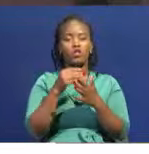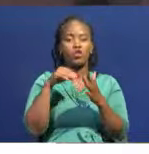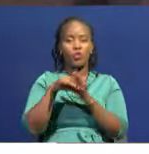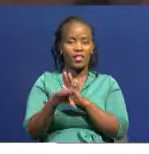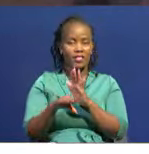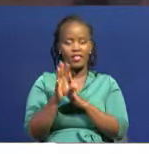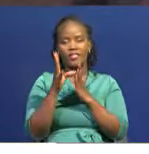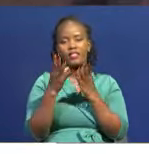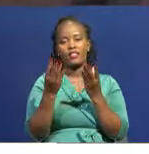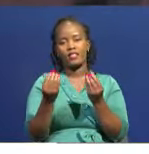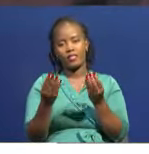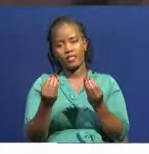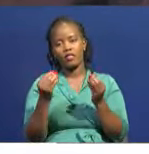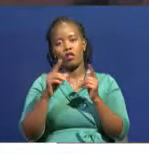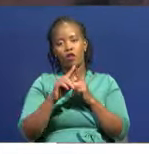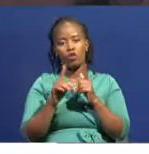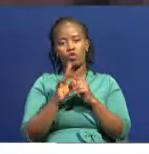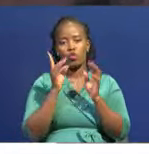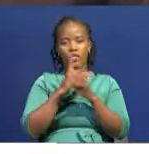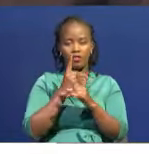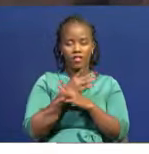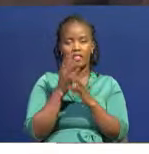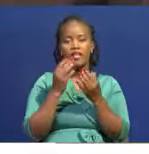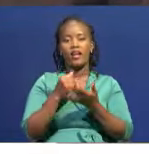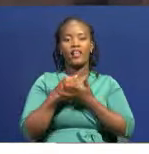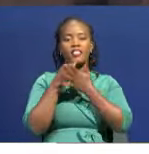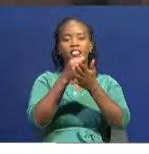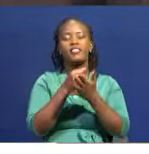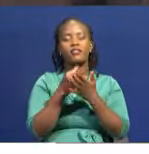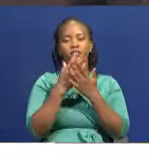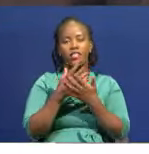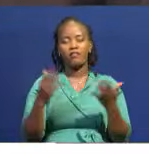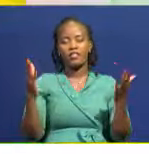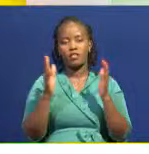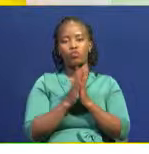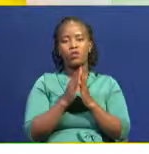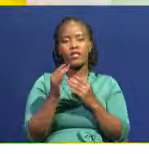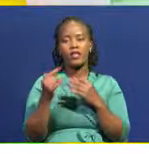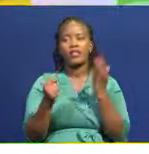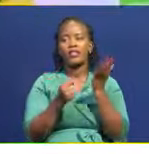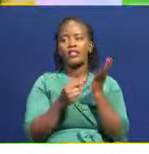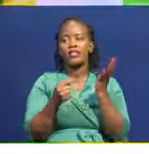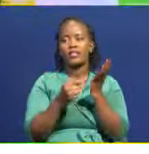urahisi na gharama nafuu ya vifaa vya kuwasaidia pamoja na teknolojia.